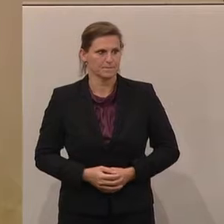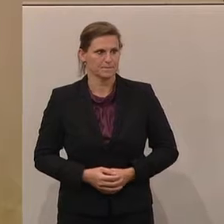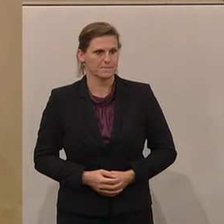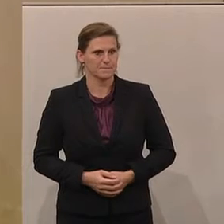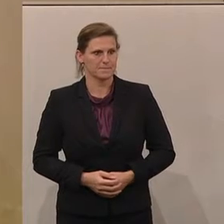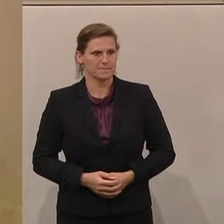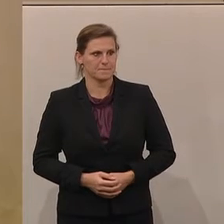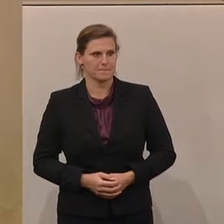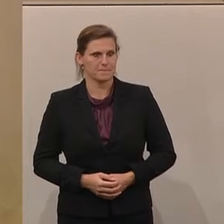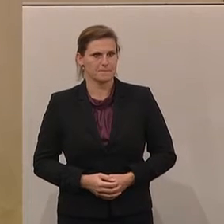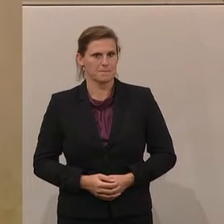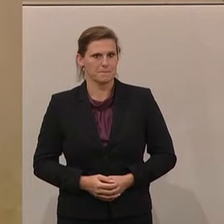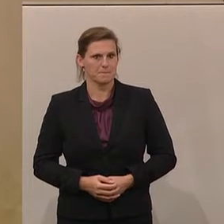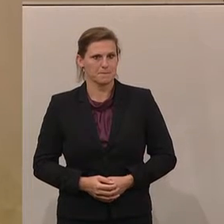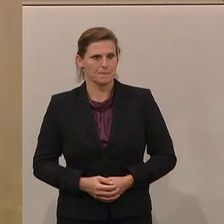Und